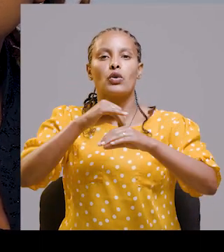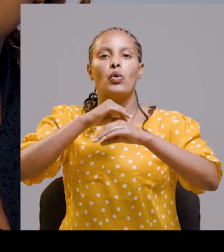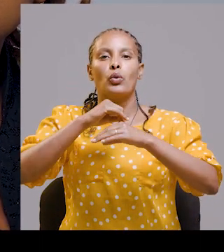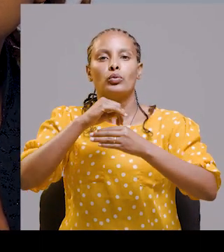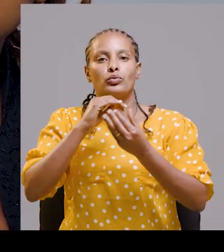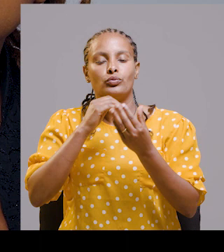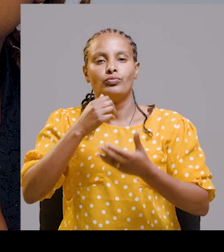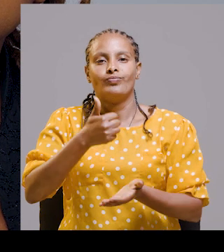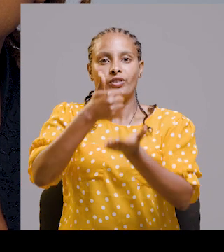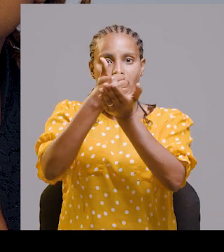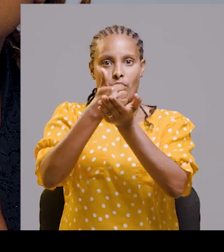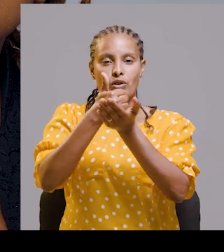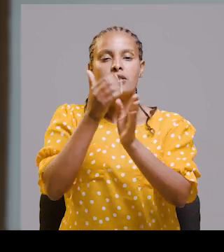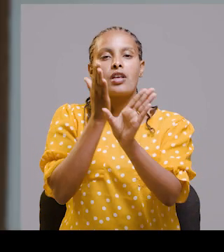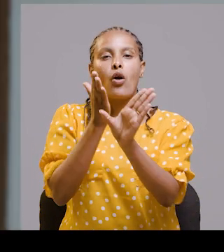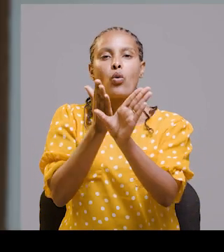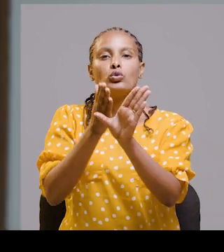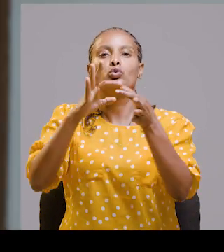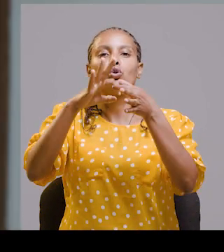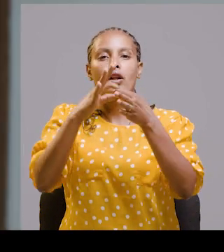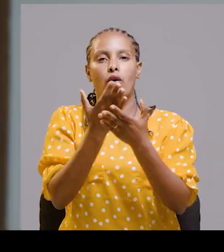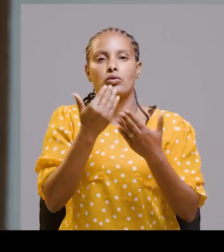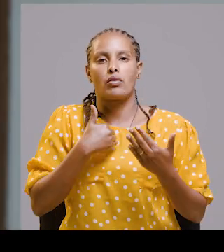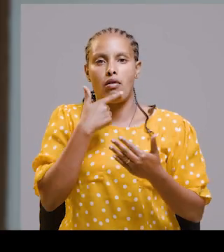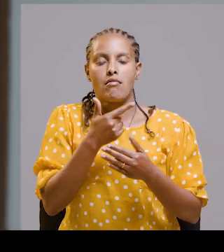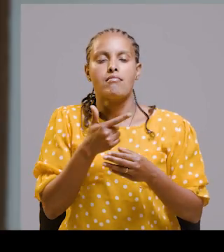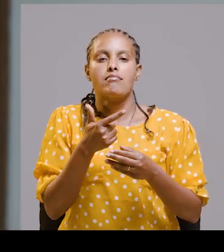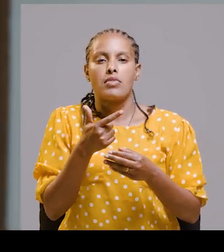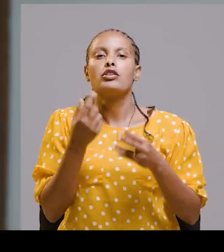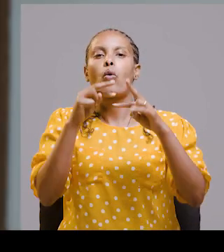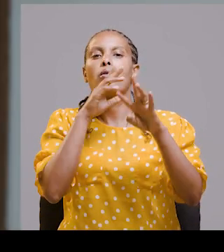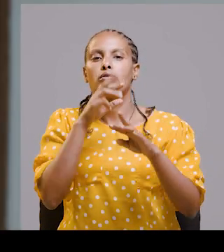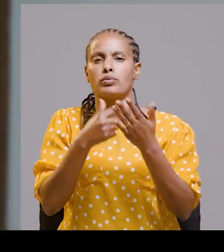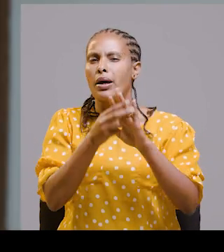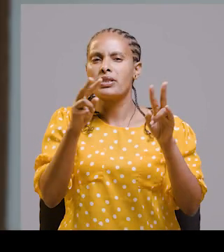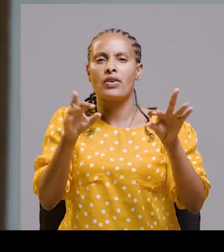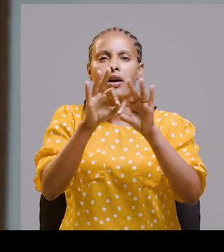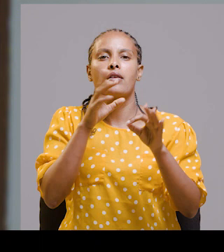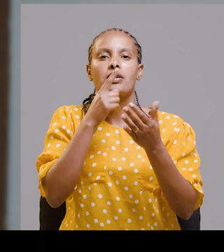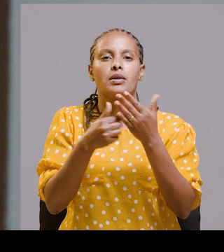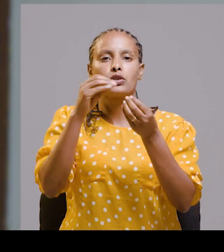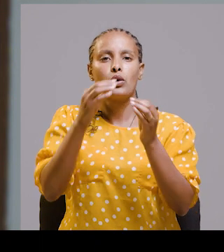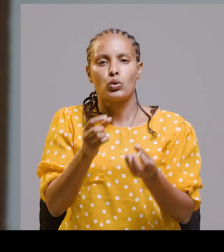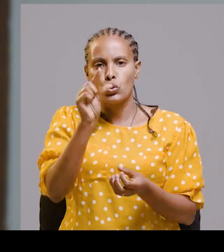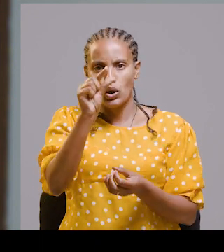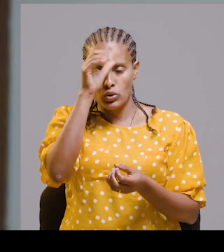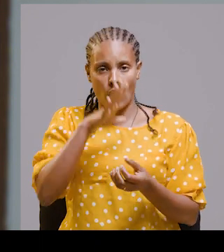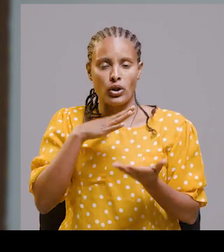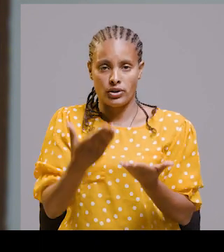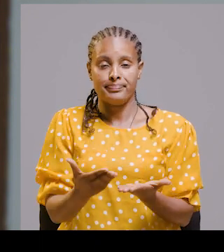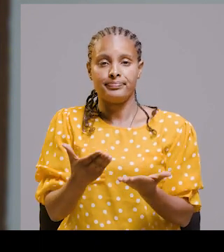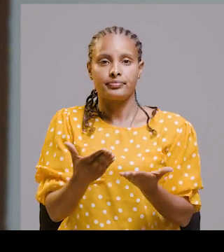ጊዜ የምንሰጣቸው ኢንተርቬንሽኖች ሳይኮሶሻል ነገሮች ላይ አተኮሩ ናቸው እሱ ደግሞ በጣም አስፈላጊ ነው ግን